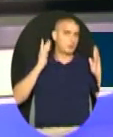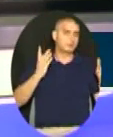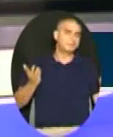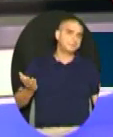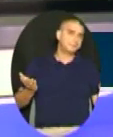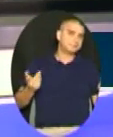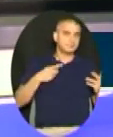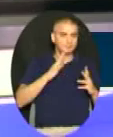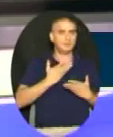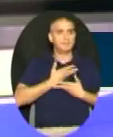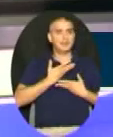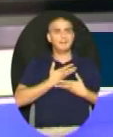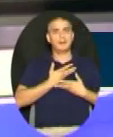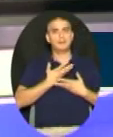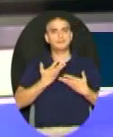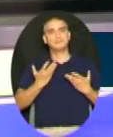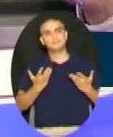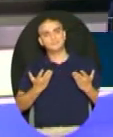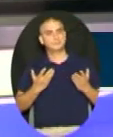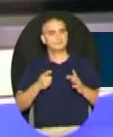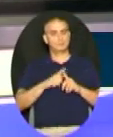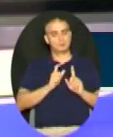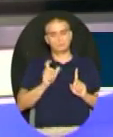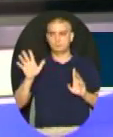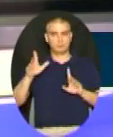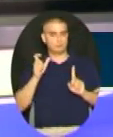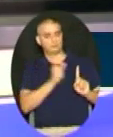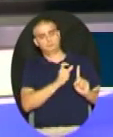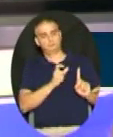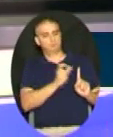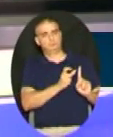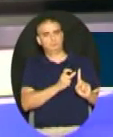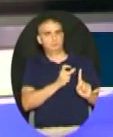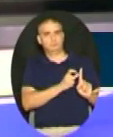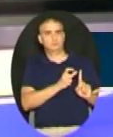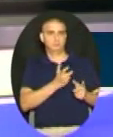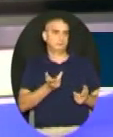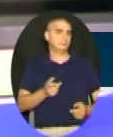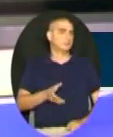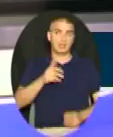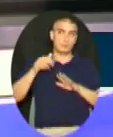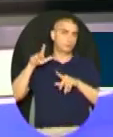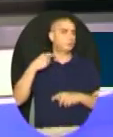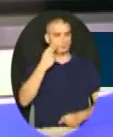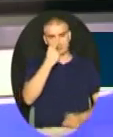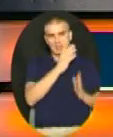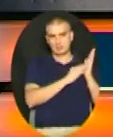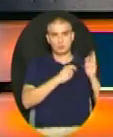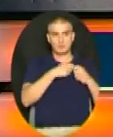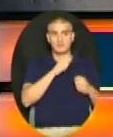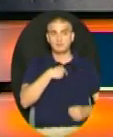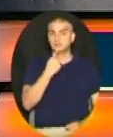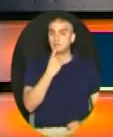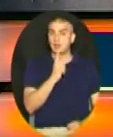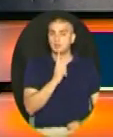אבל היא גם מקבלת בלימה לא קטנה מהממשלה ומראש הממשלה. תכף נראה את הנתונים של הח"כים, אבל אני